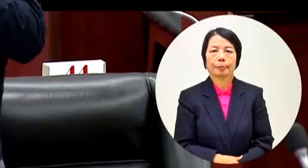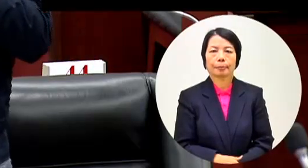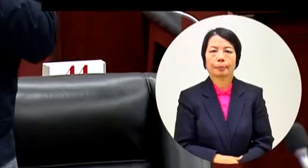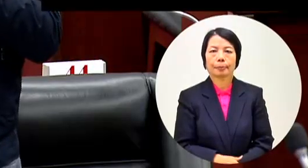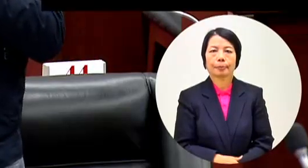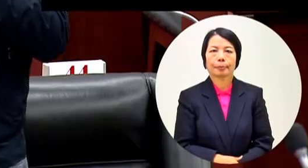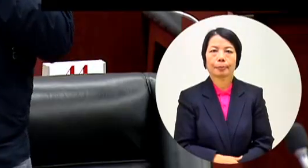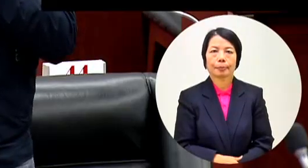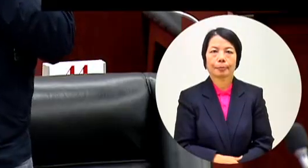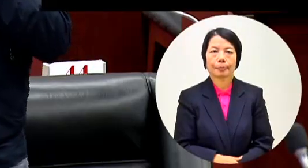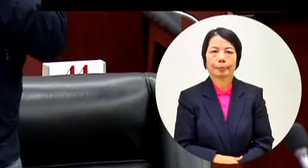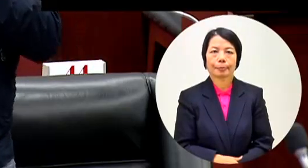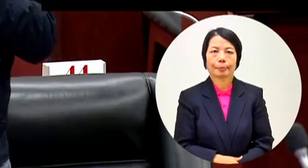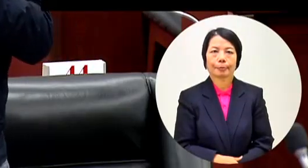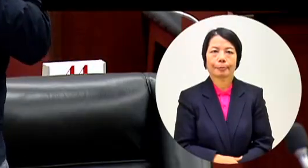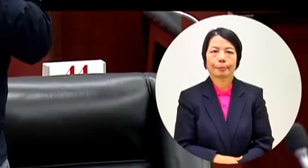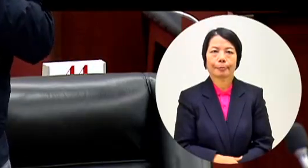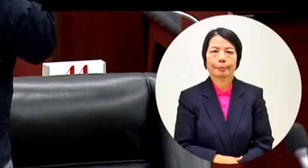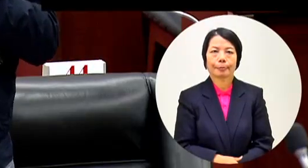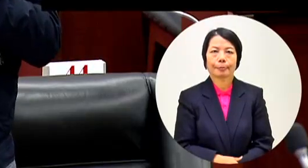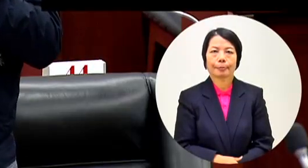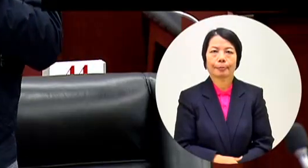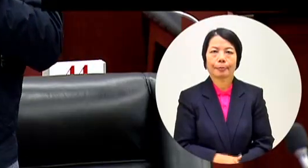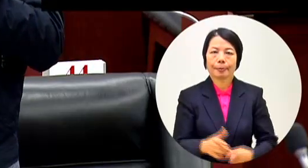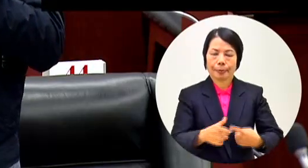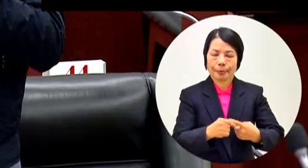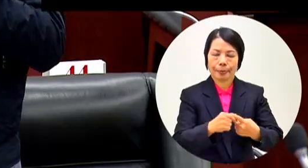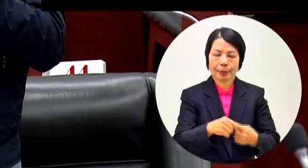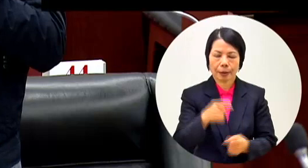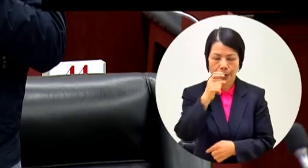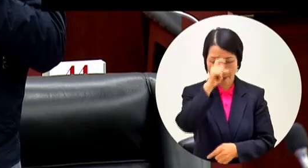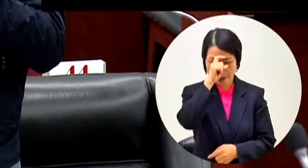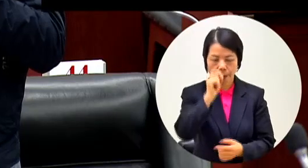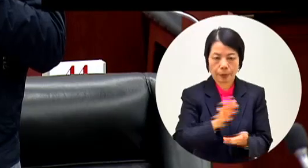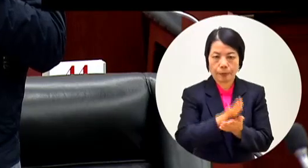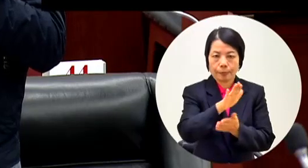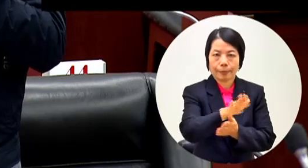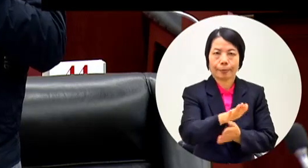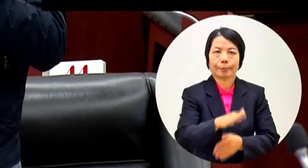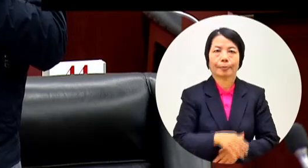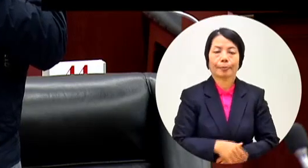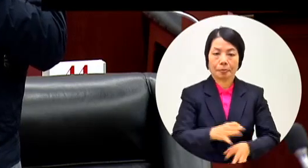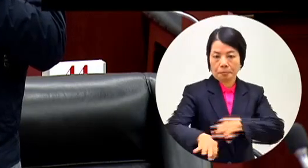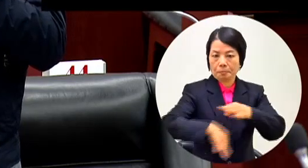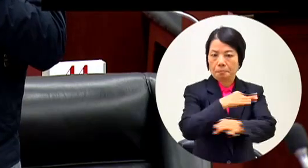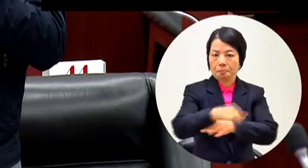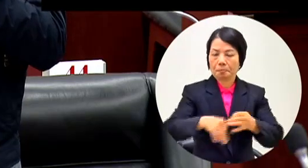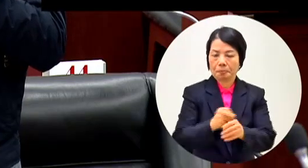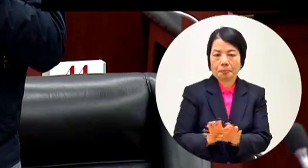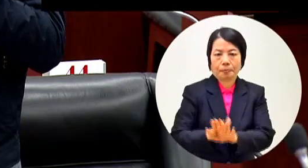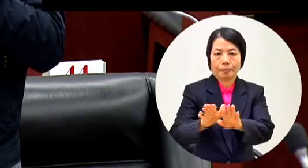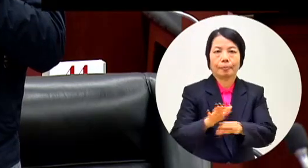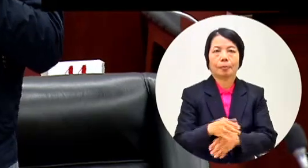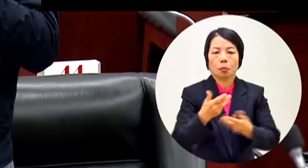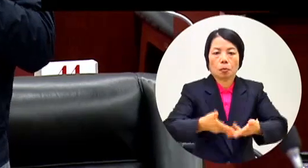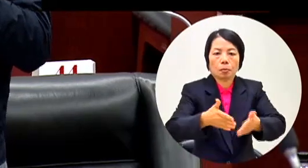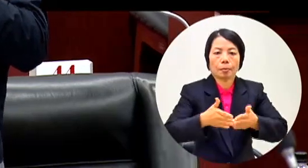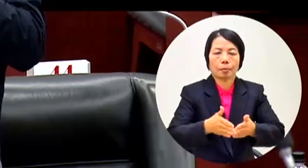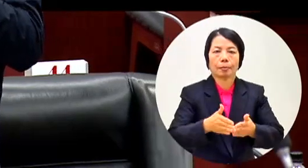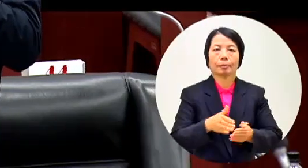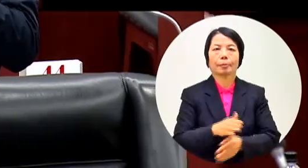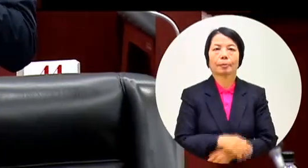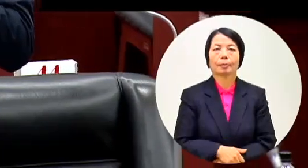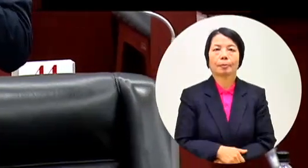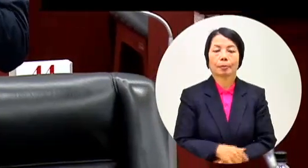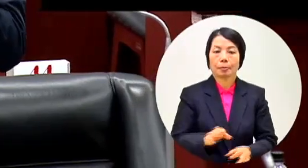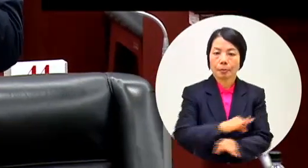第一个，我们希望未来的整个经济发展吼，最重要就是。经济发展跟环境永续跟社